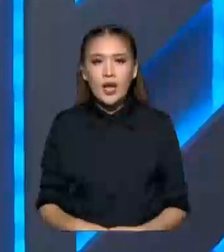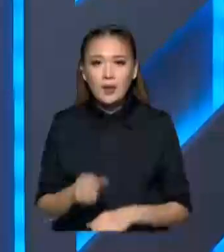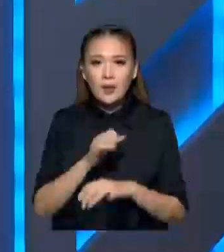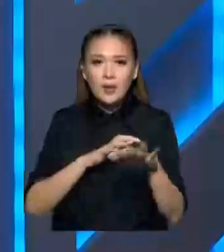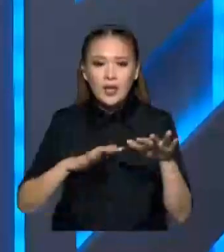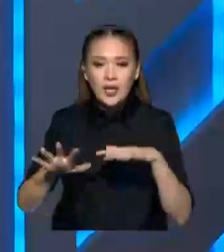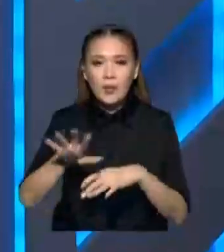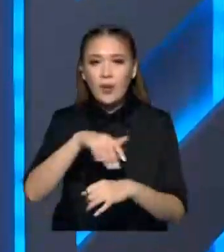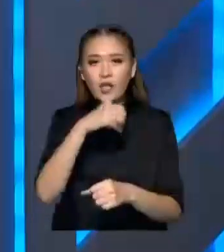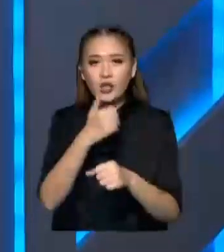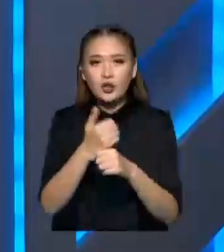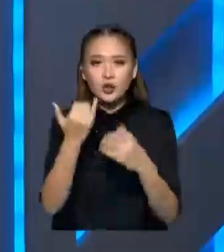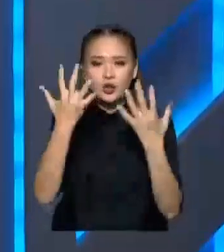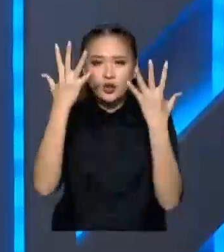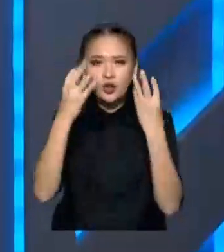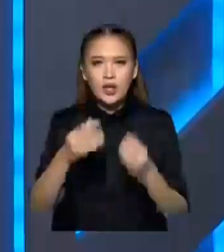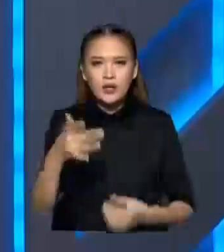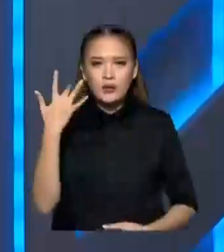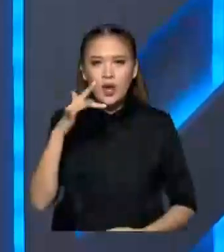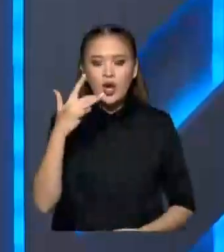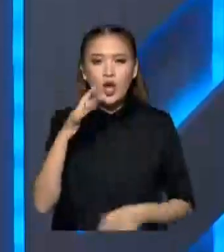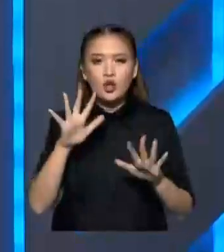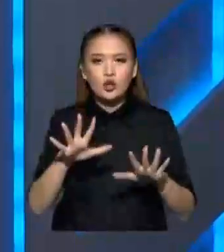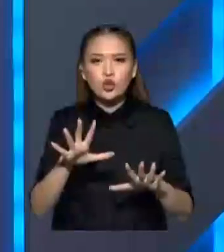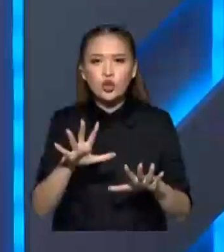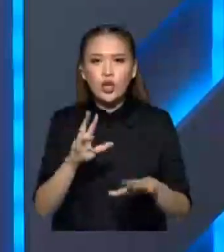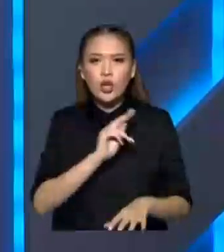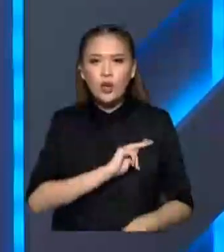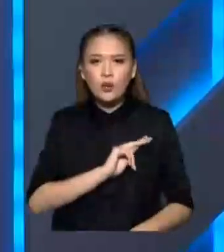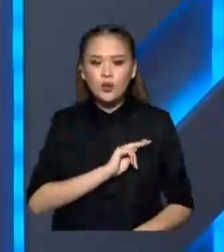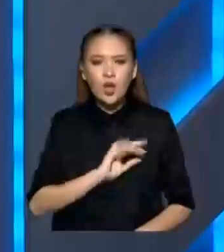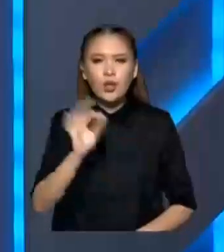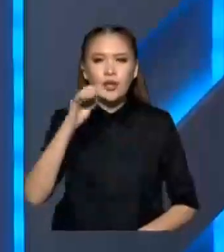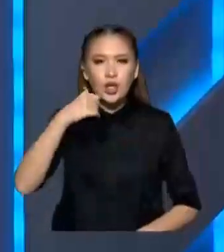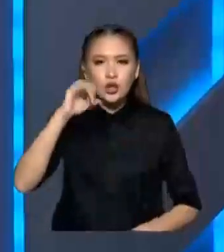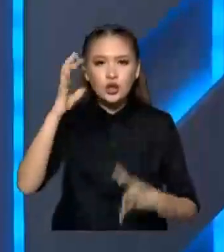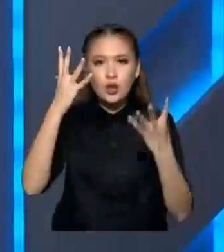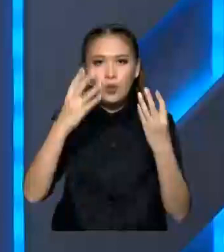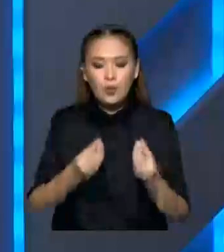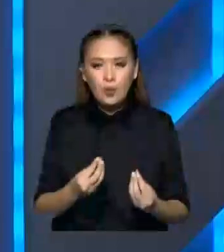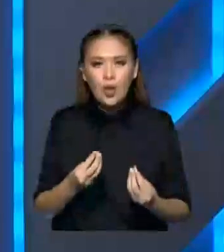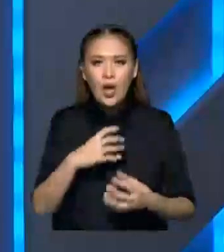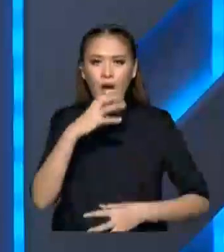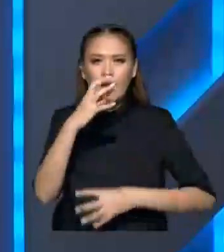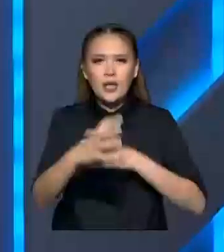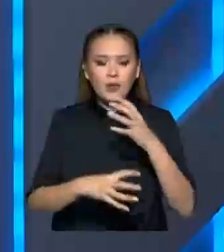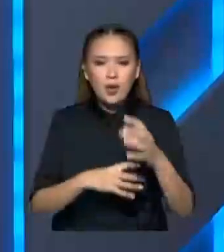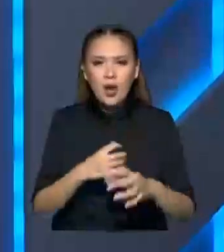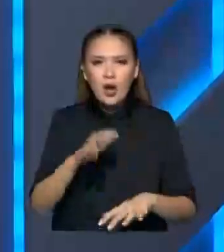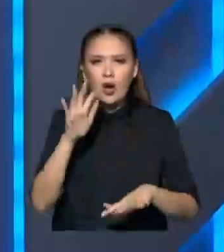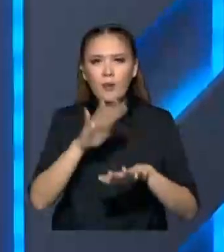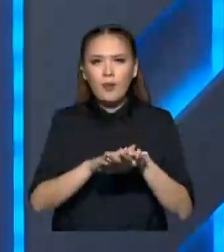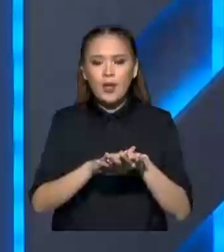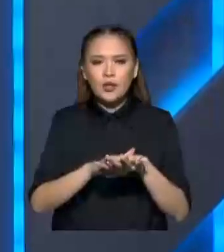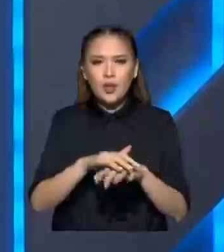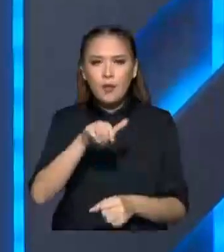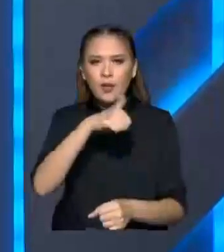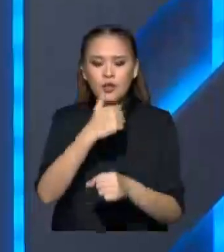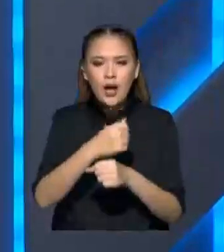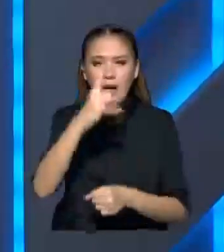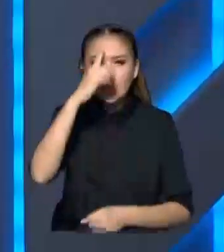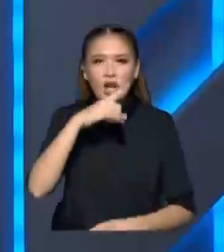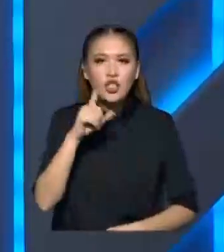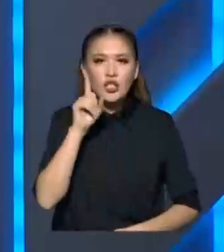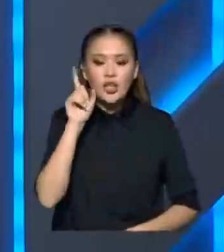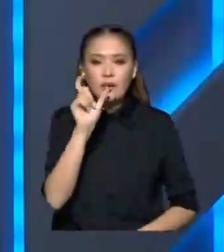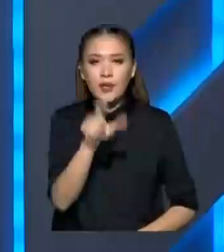Мемлекет басшысының осы күндері Ақшқа сапары жүріп жатыр. Нәтижелі. Кешелі бүгін әлемге әйгілі компания басшыларымен қазақ жастармен